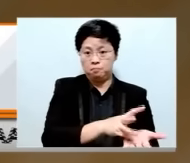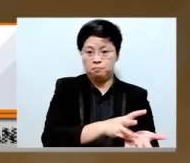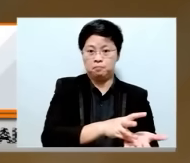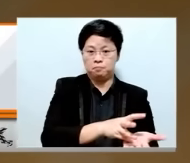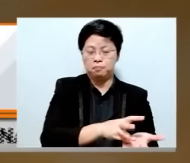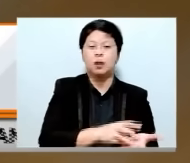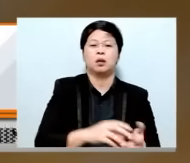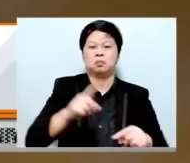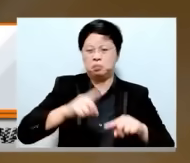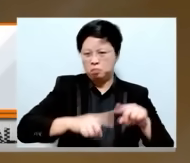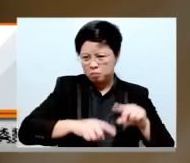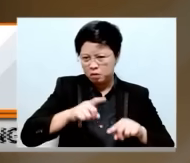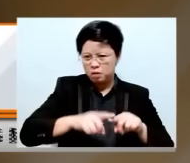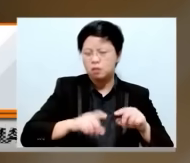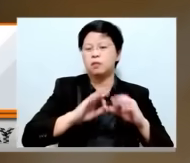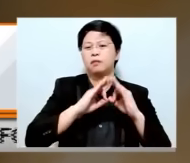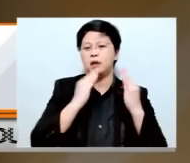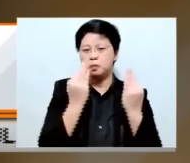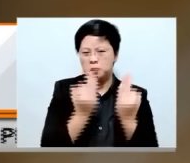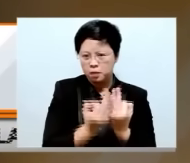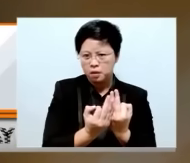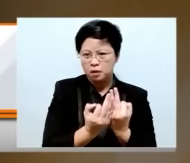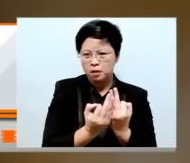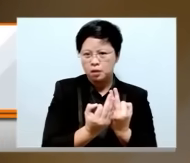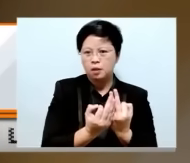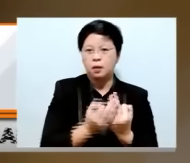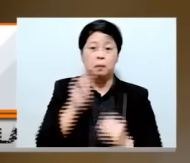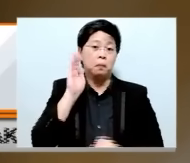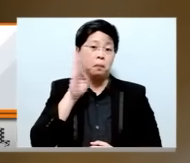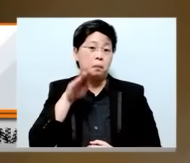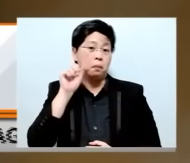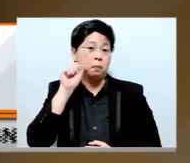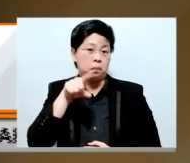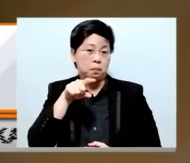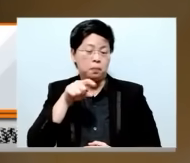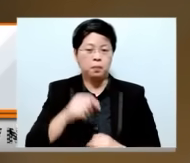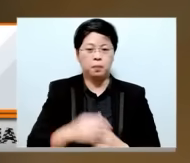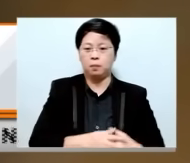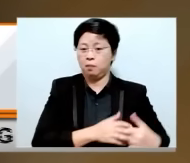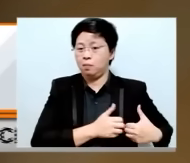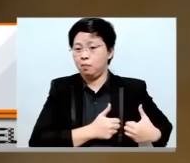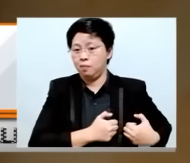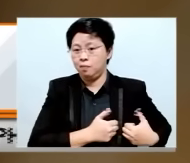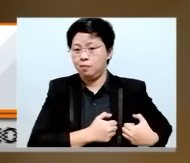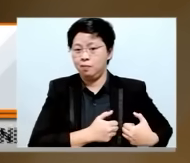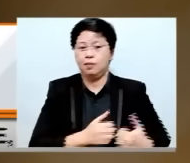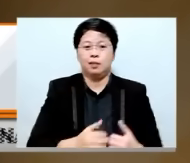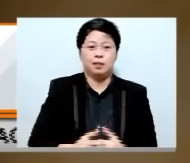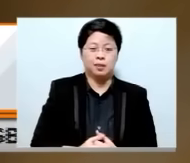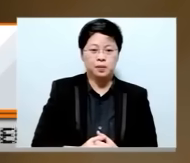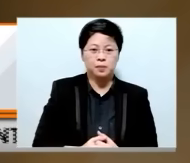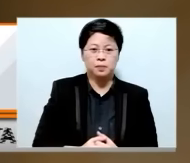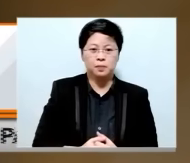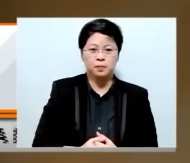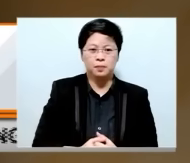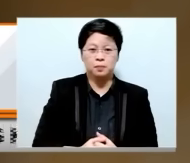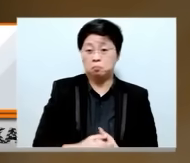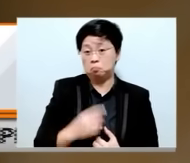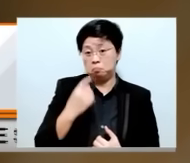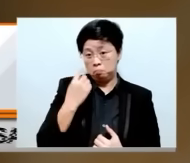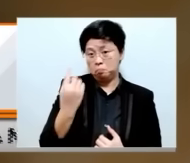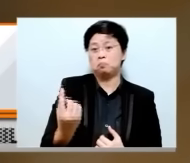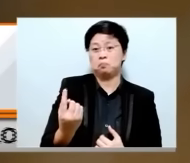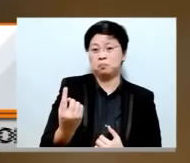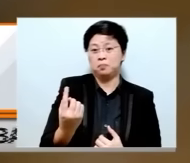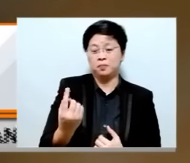magbabarkada, magkakapamilya, magkakapatid, mga magsing-irog o mag-jowa, no, o yung iba halos solo flight lang